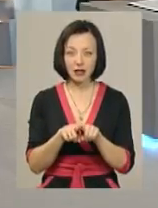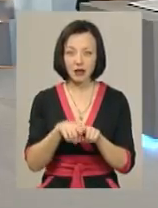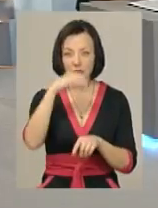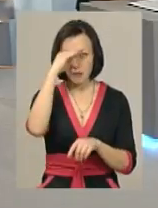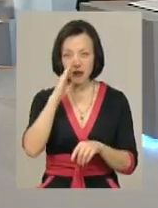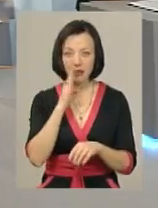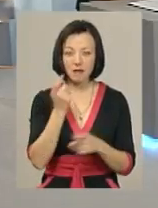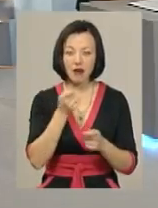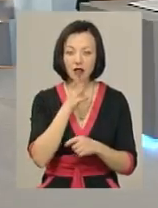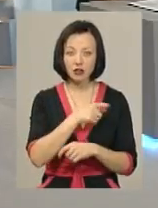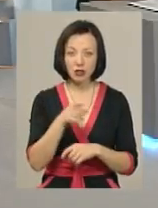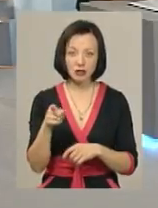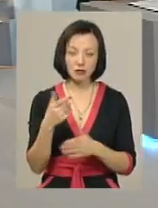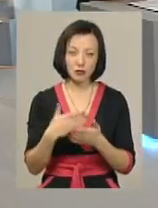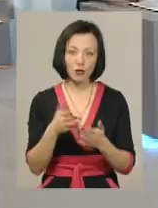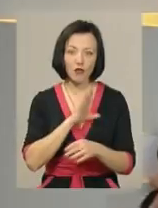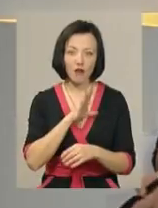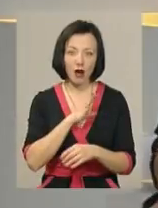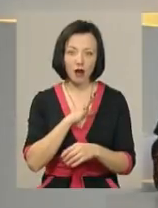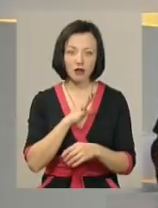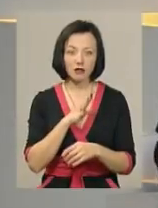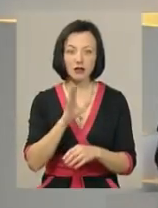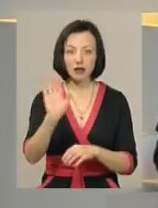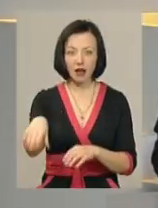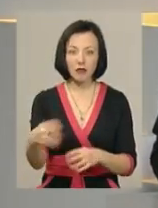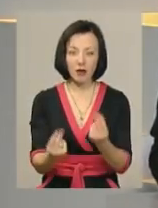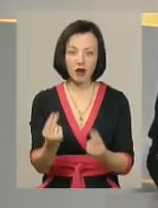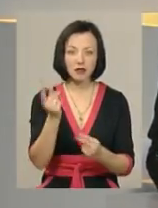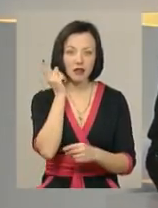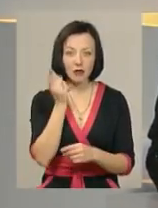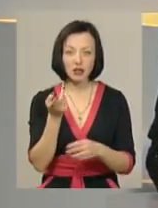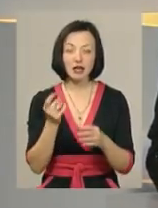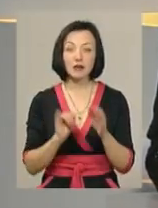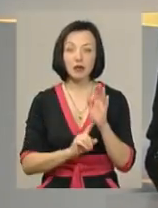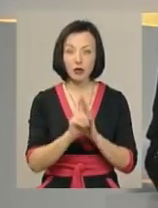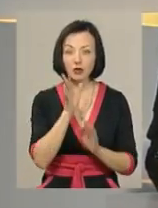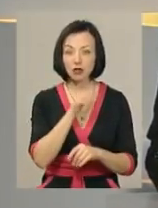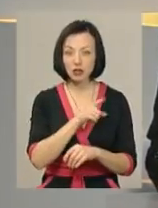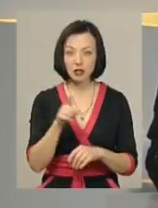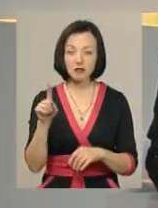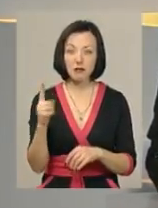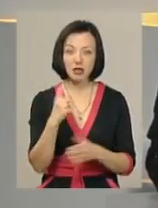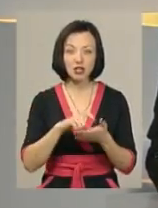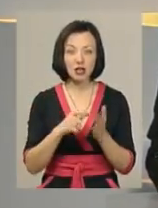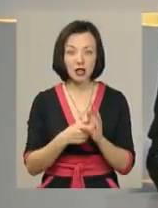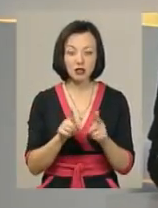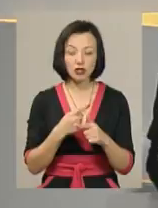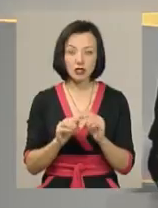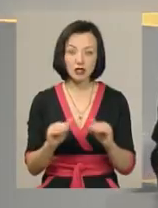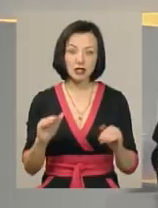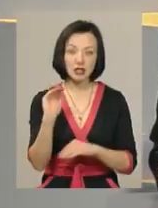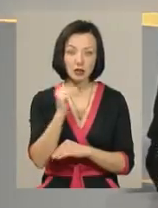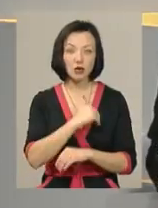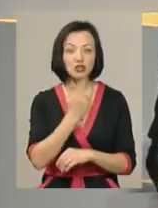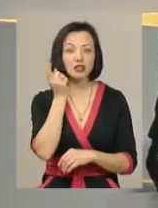батьків мало часу Да там буває таке що там на пограйся телефоном і приходить час той самий перший клас чи садочок і все